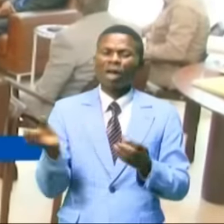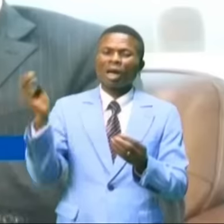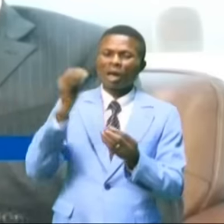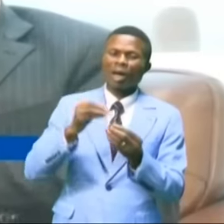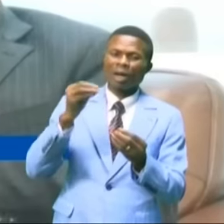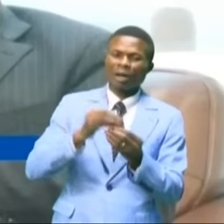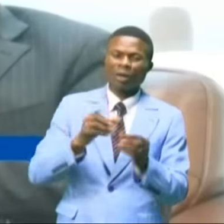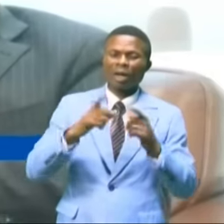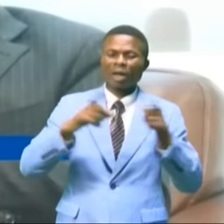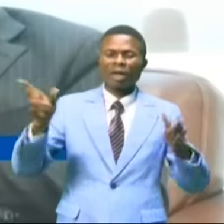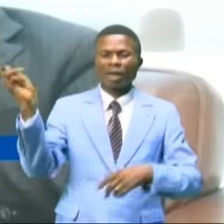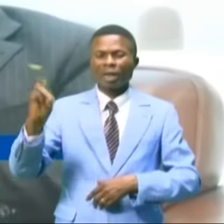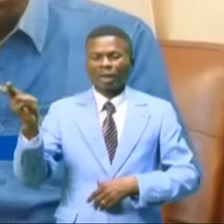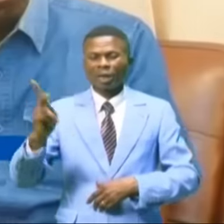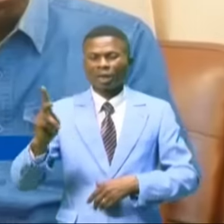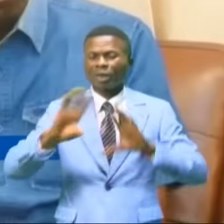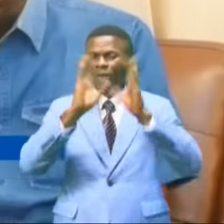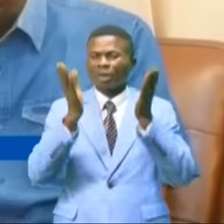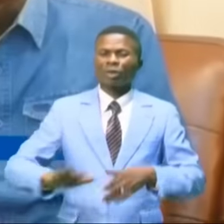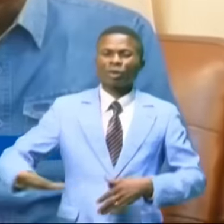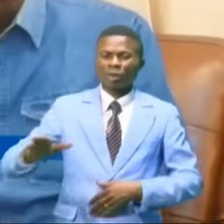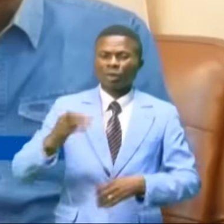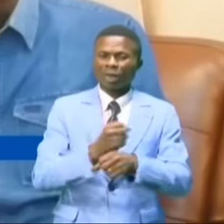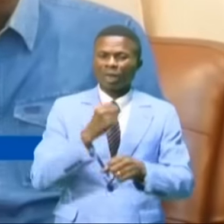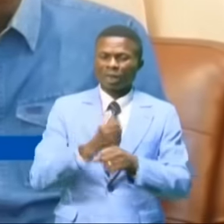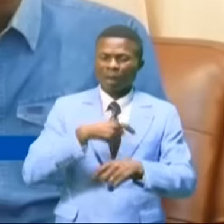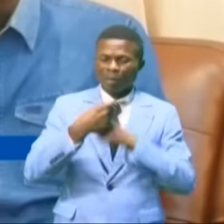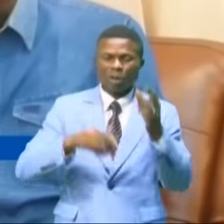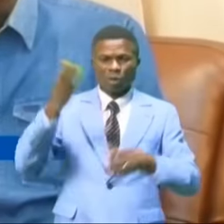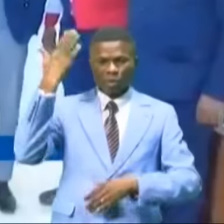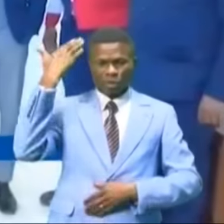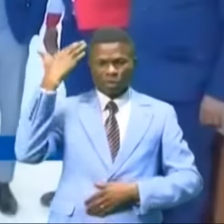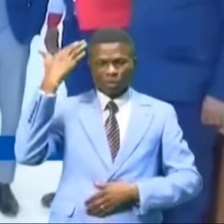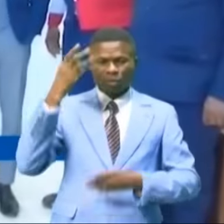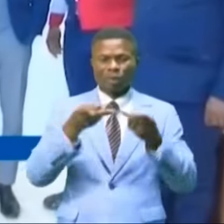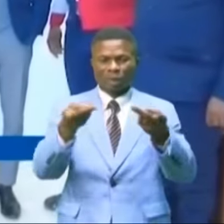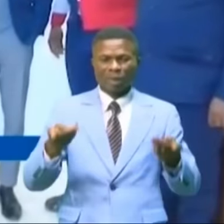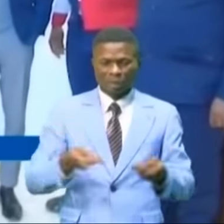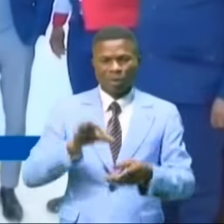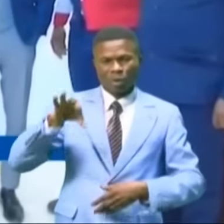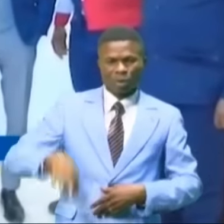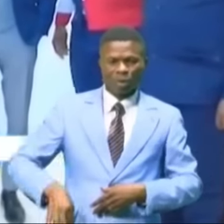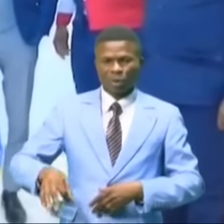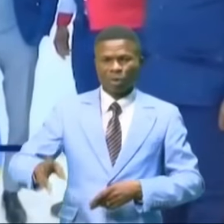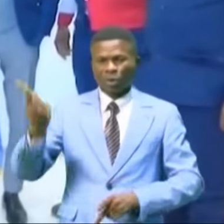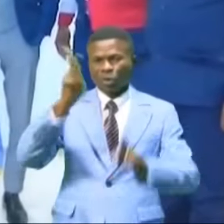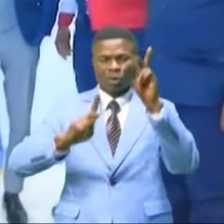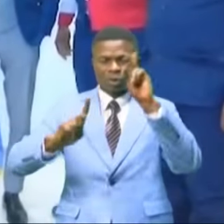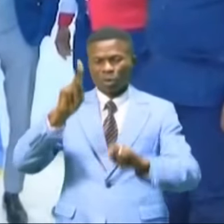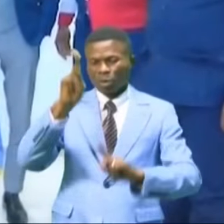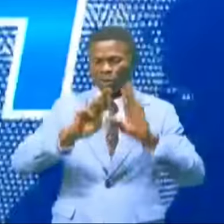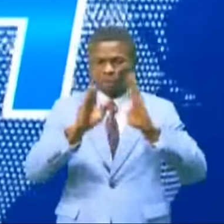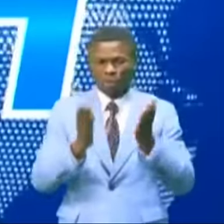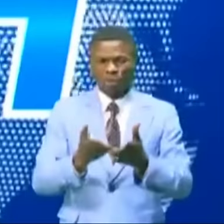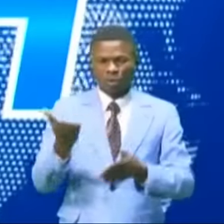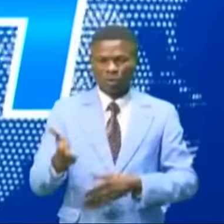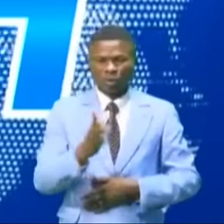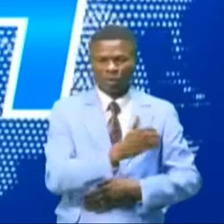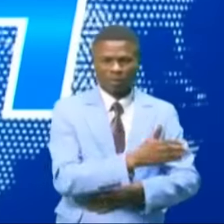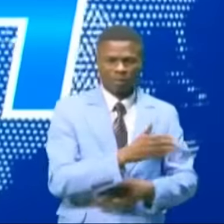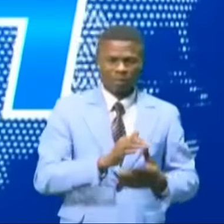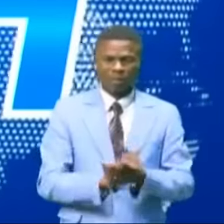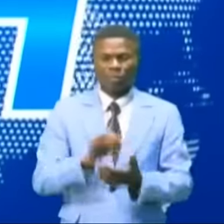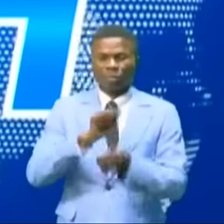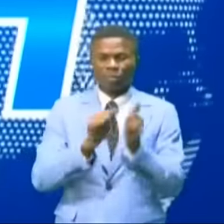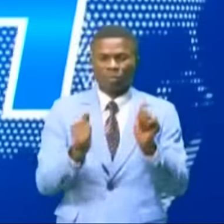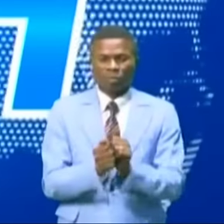Grand Kasaï et de l'ensemble du pays les œuvres déjà entamées sur les terrains au bénéfice de nos populations. La